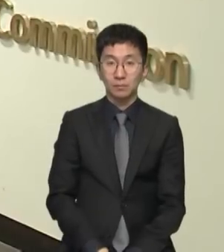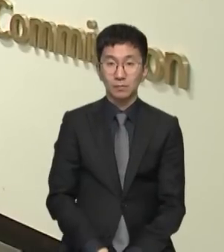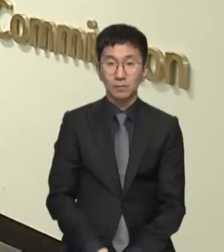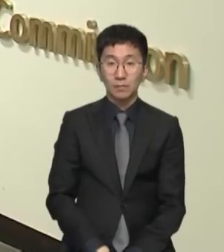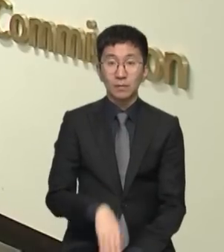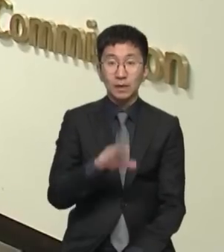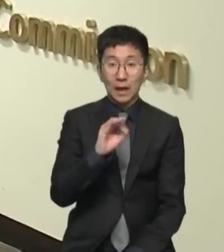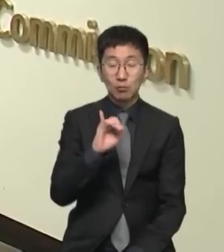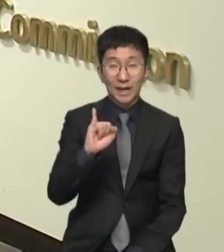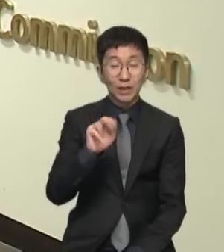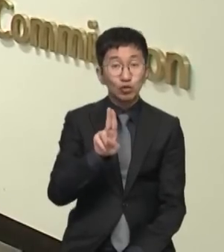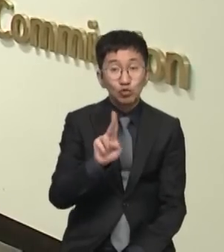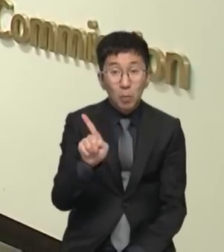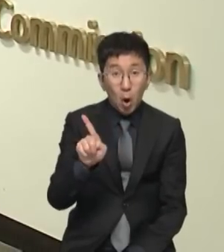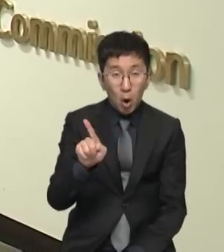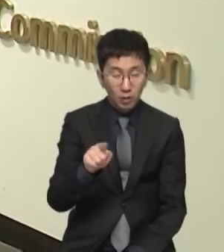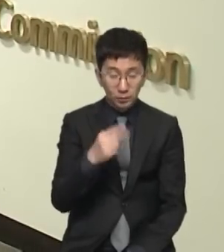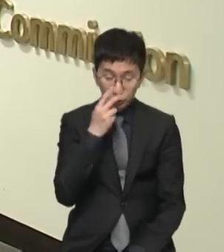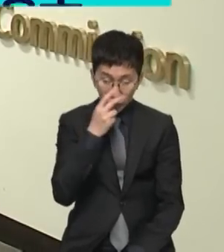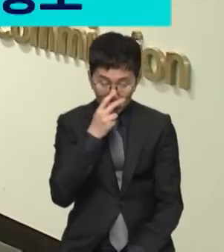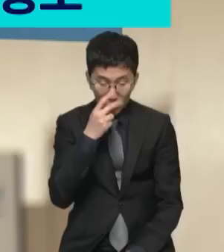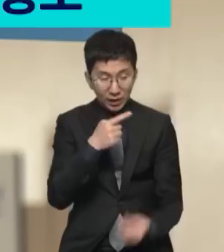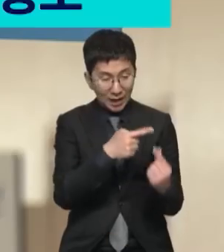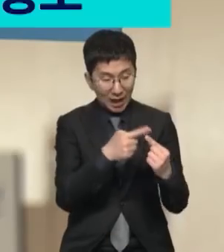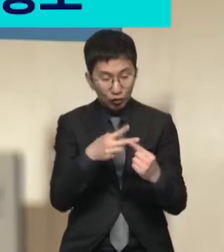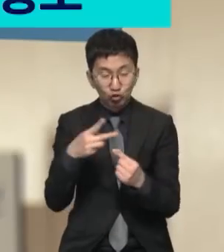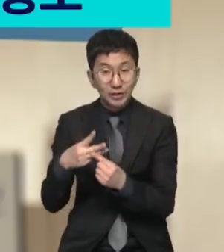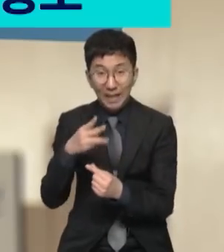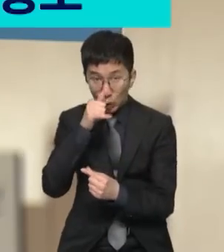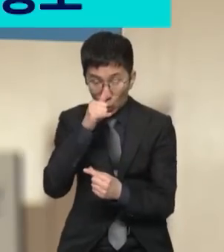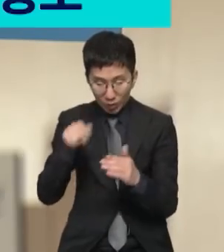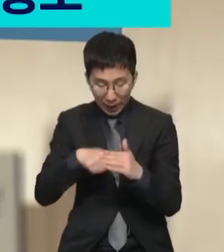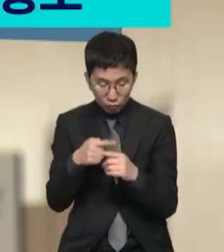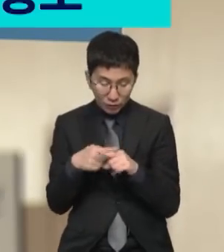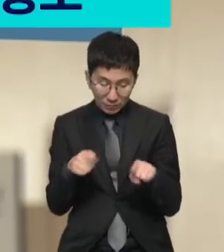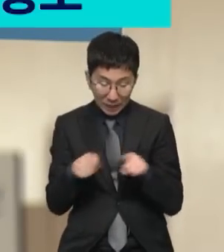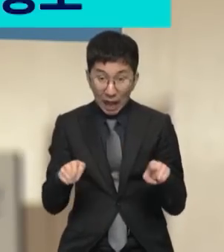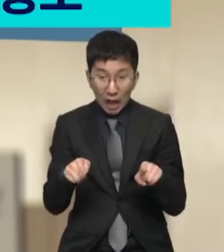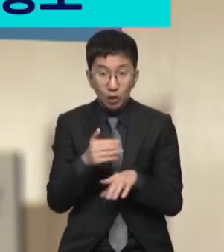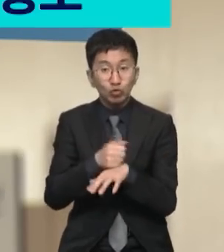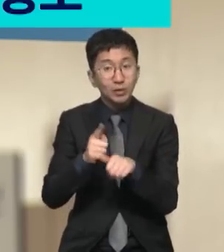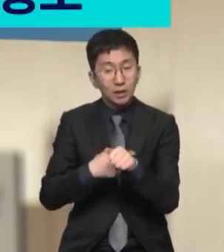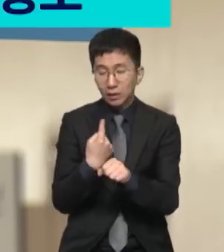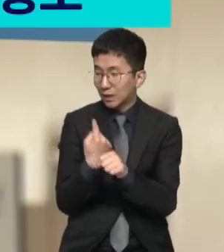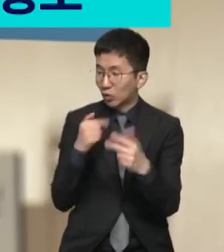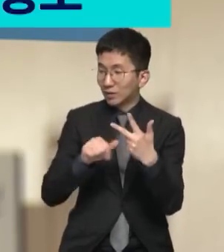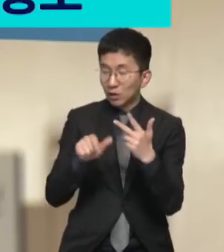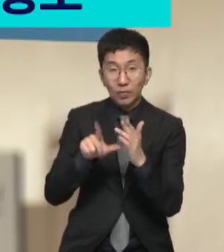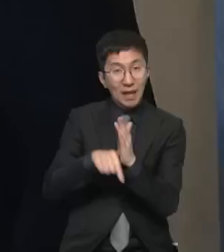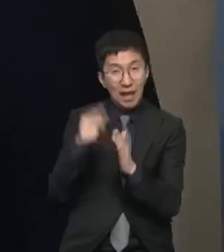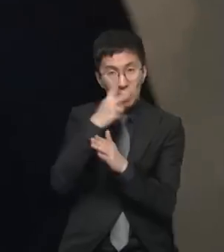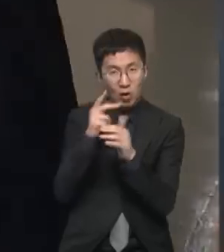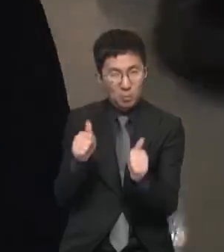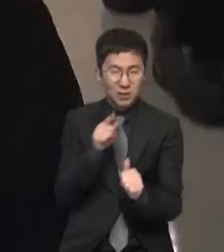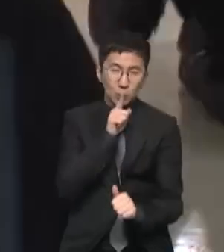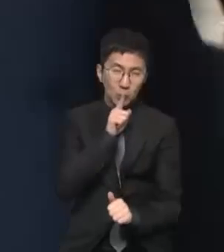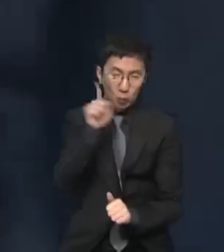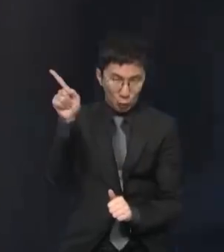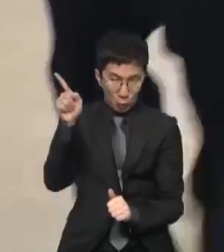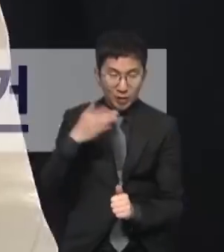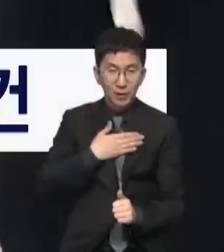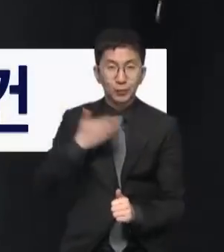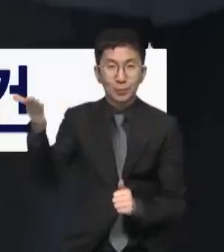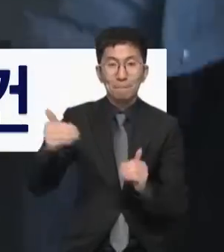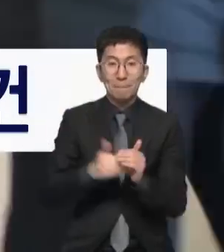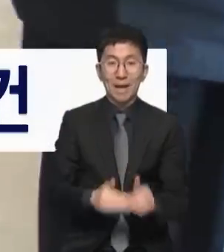FIU는 3단계의 분석과정과 내부 심의위원회를 거쳐 지난해 7월쯤 검찰에 이상거래를 통보했습니다. SBS